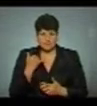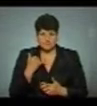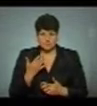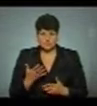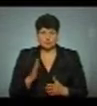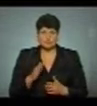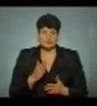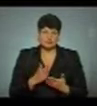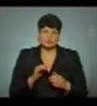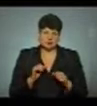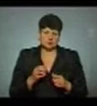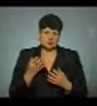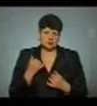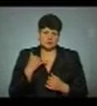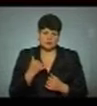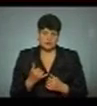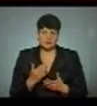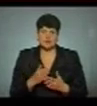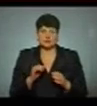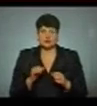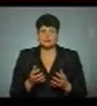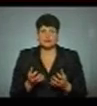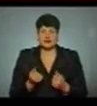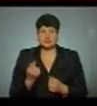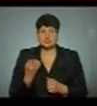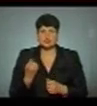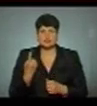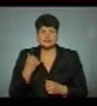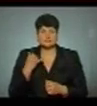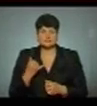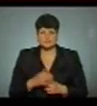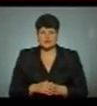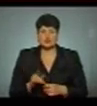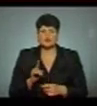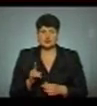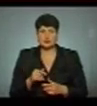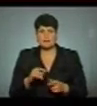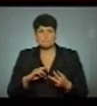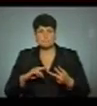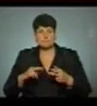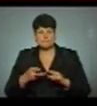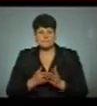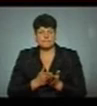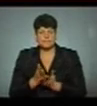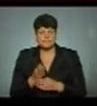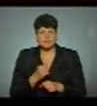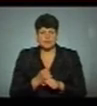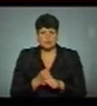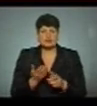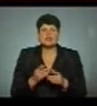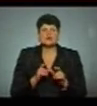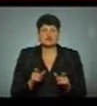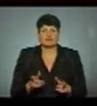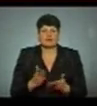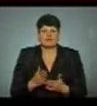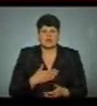Якщо будете мати нагоду, будь ласка, ще раз телефонуйте. Маємо можливість прийняти ще один телефонний дзвіночок. Щодо перепрофілювання, тобто про які установи йдеться в